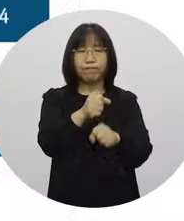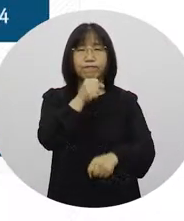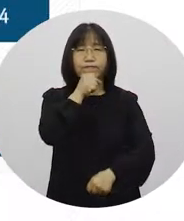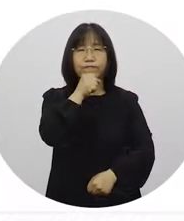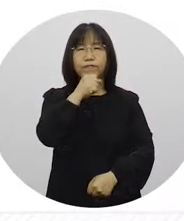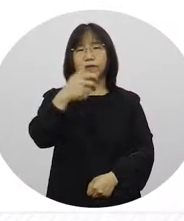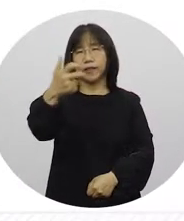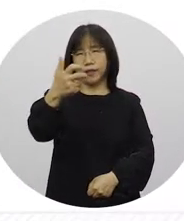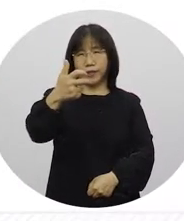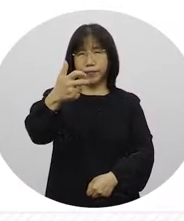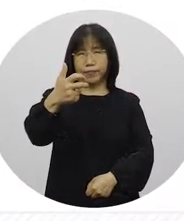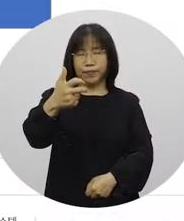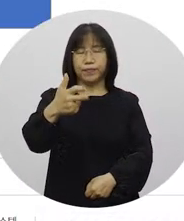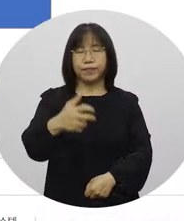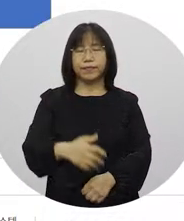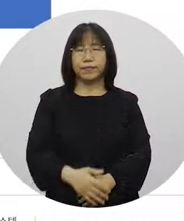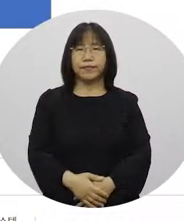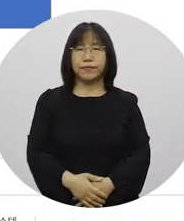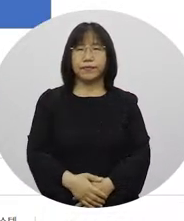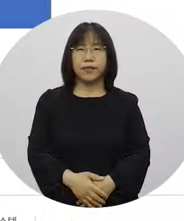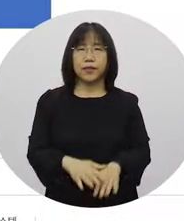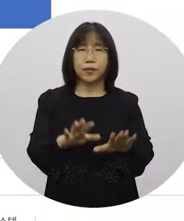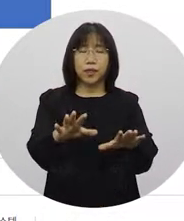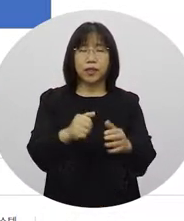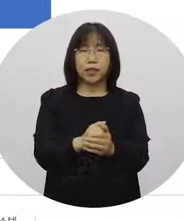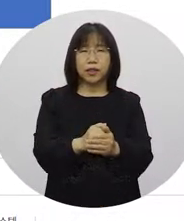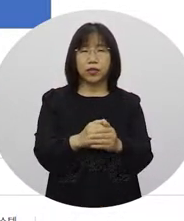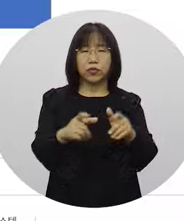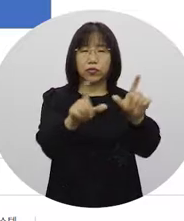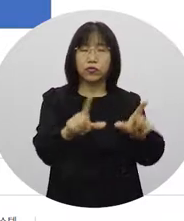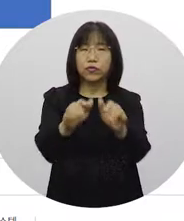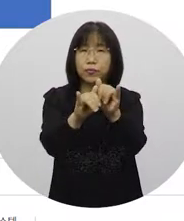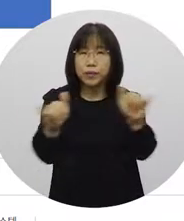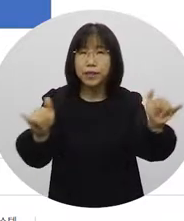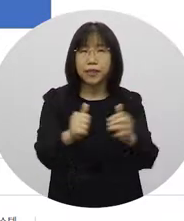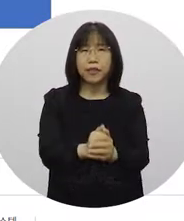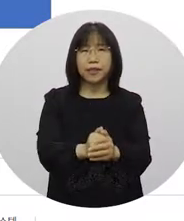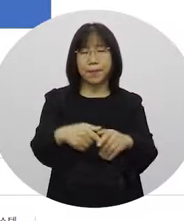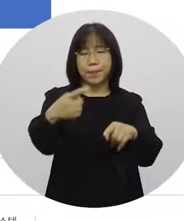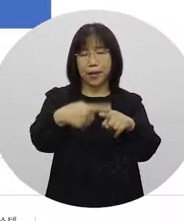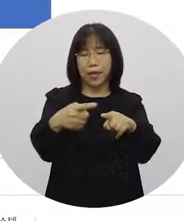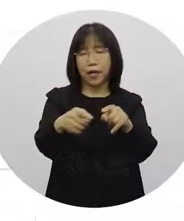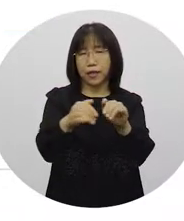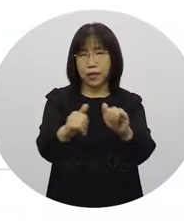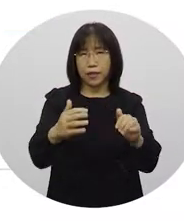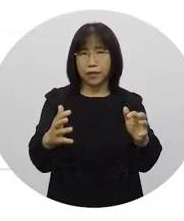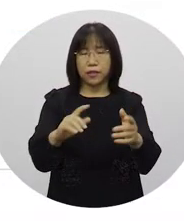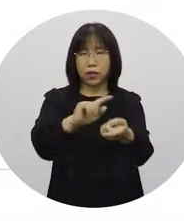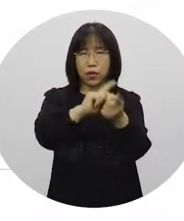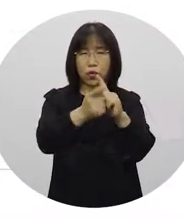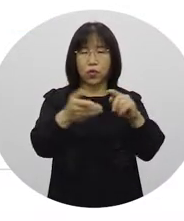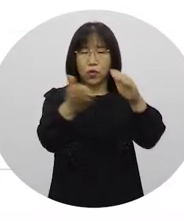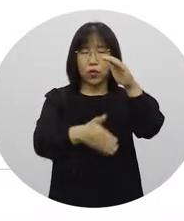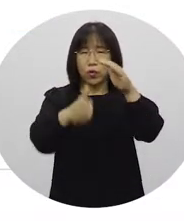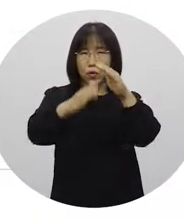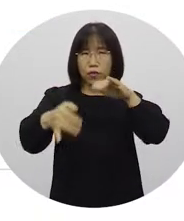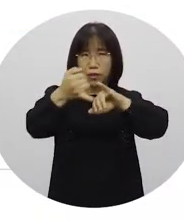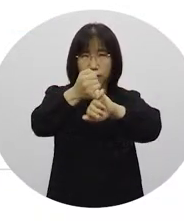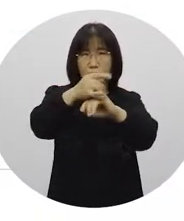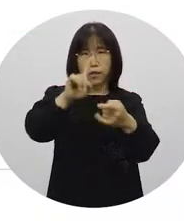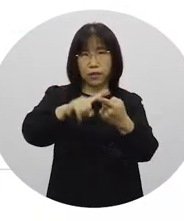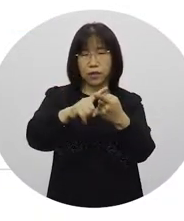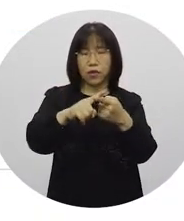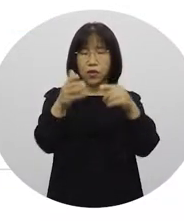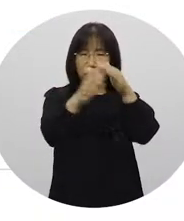달성 에 최고 등급인 에세이를 받았으며 특히 주민 배심원단 을 통한 공약사업 조정과 공약사업 자체평가